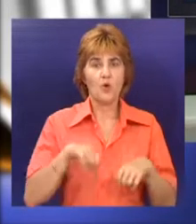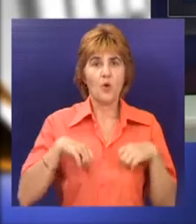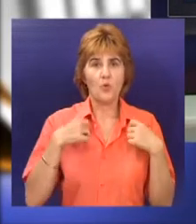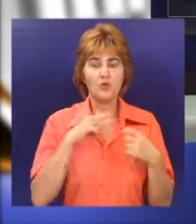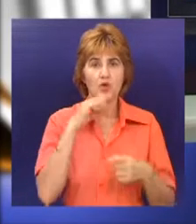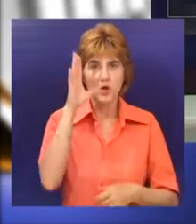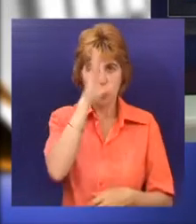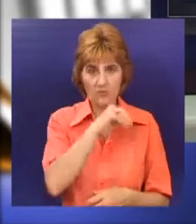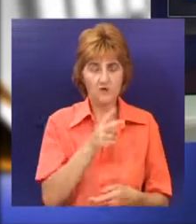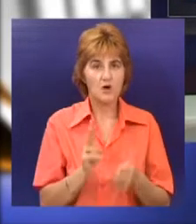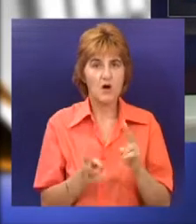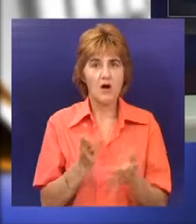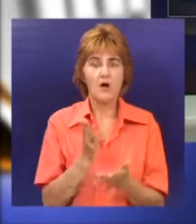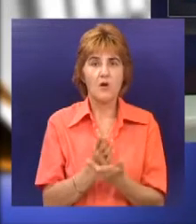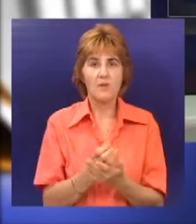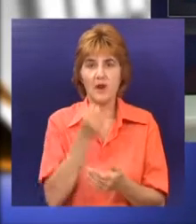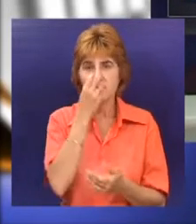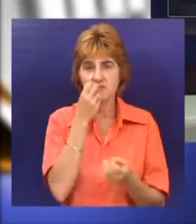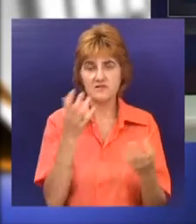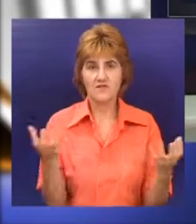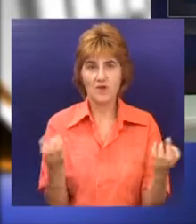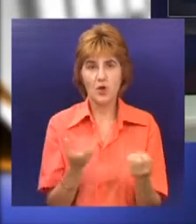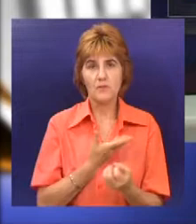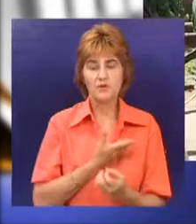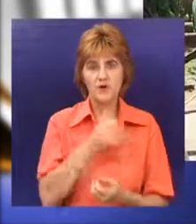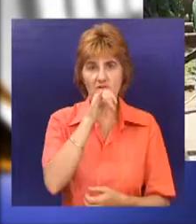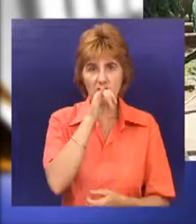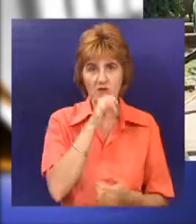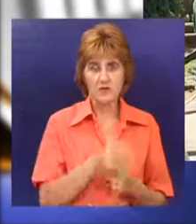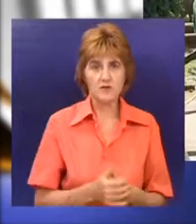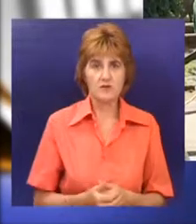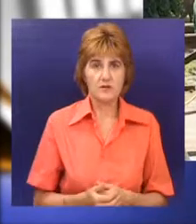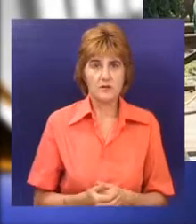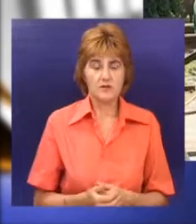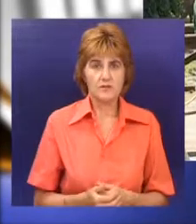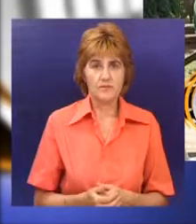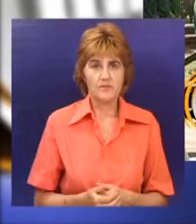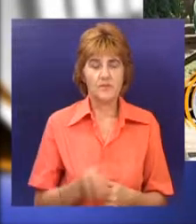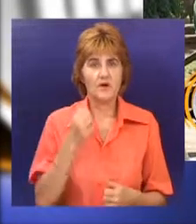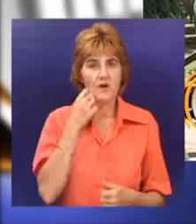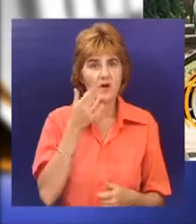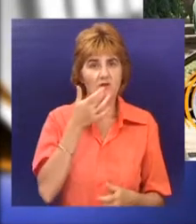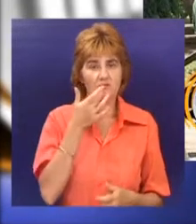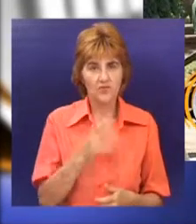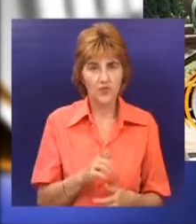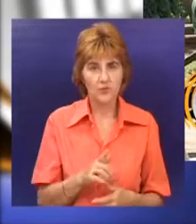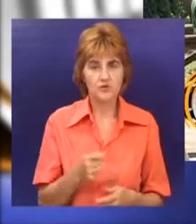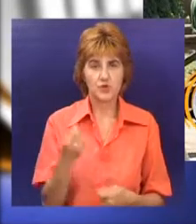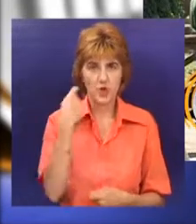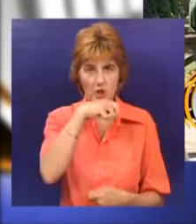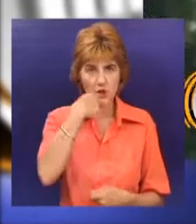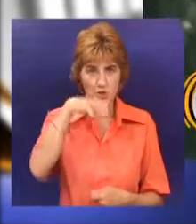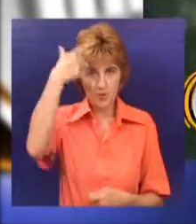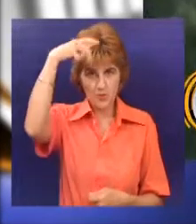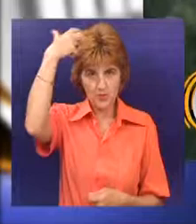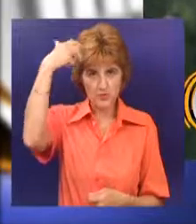i predveče kako bi biljke prikupile potrebnu količinu vode. Kada je vreme toplo, rashlađivanje pod tušem ili